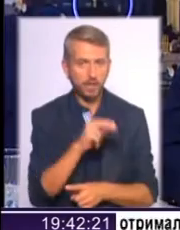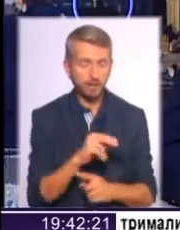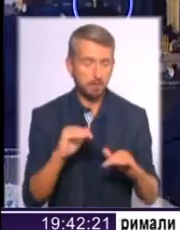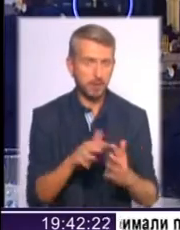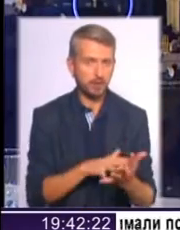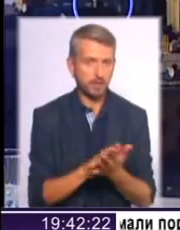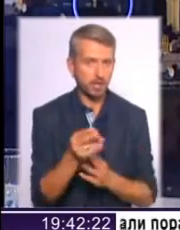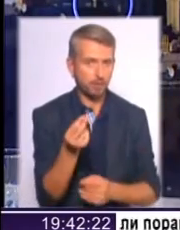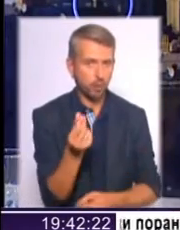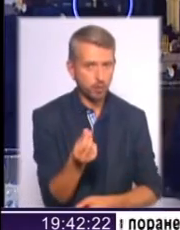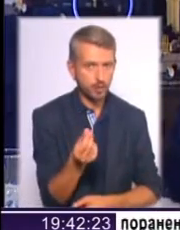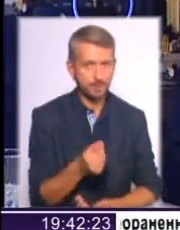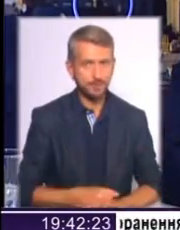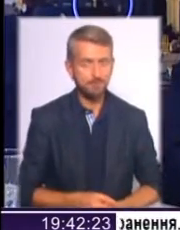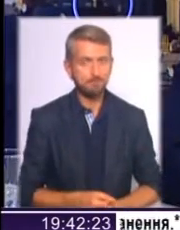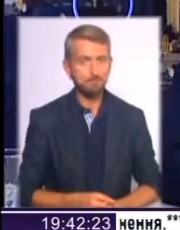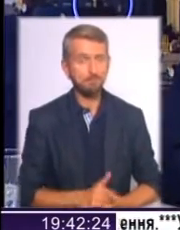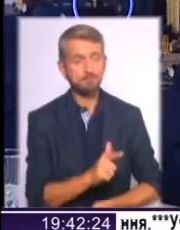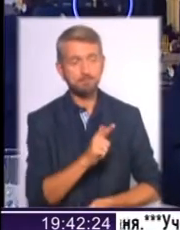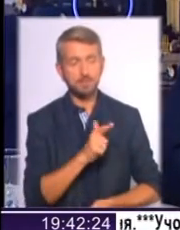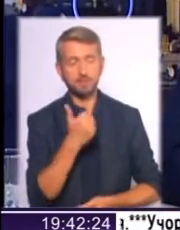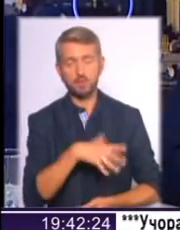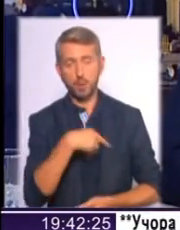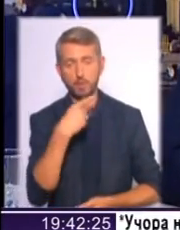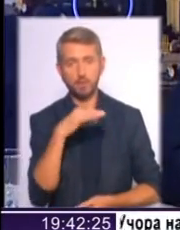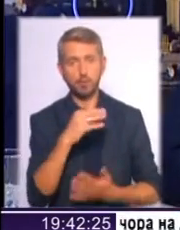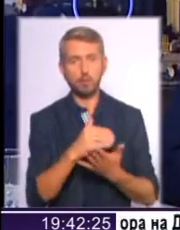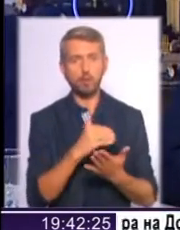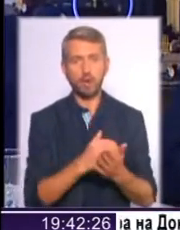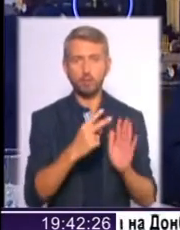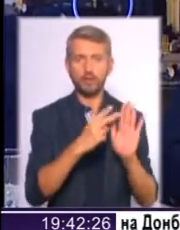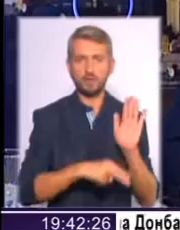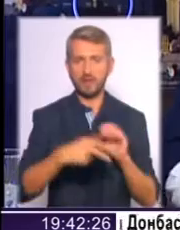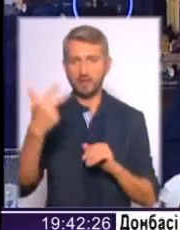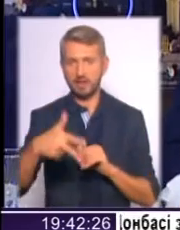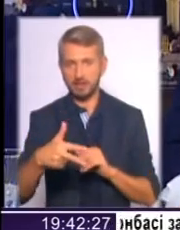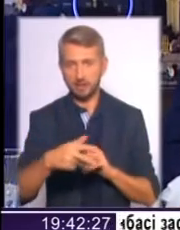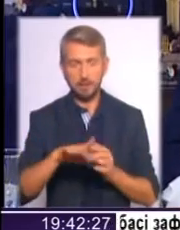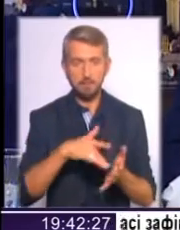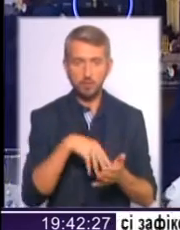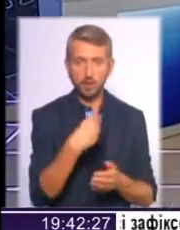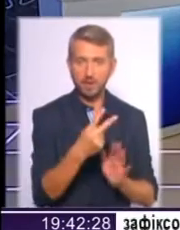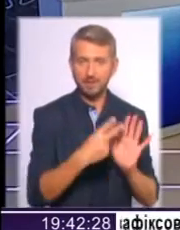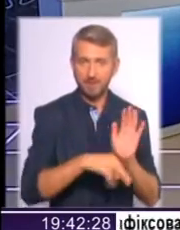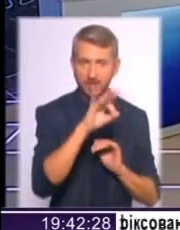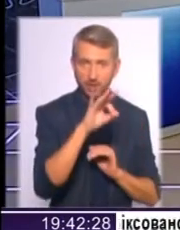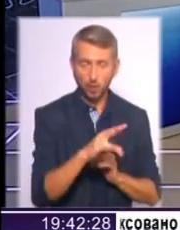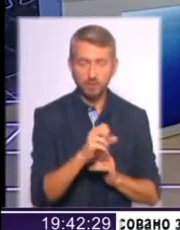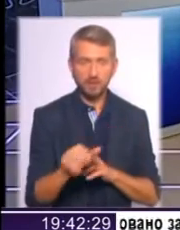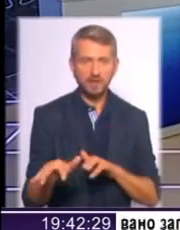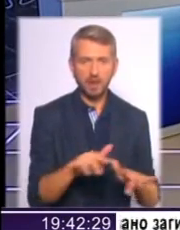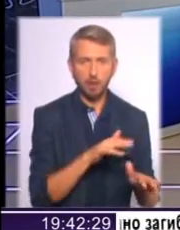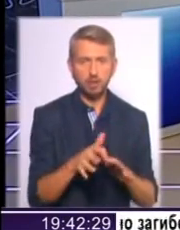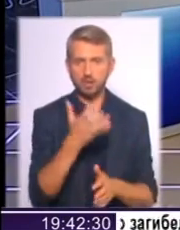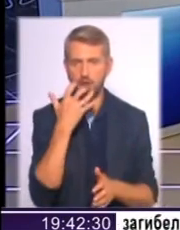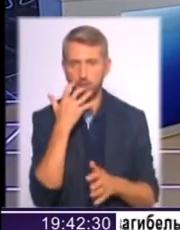коштів. Ми з вами говорили вже про програму 70 на 30, де місто дає 70% на заходи з